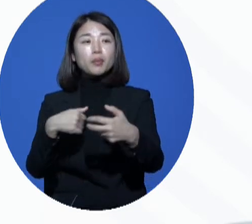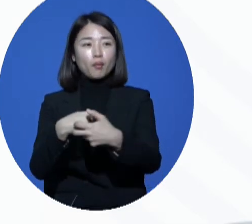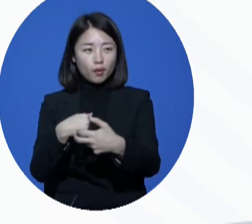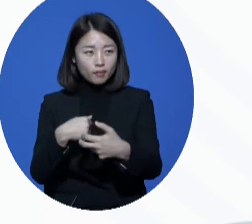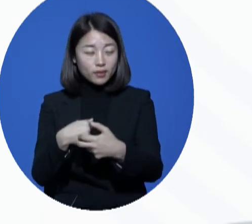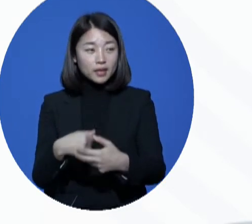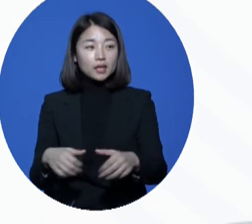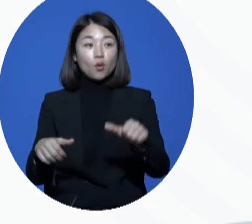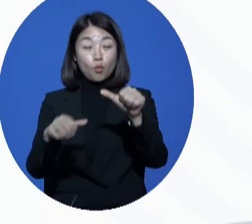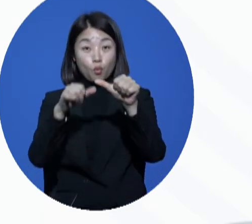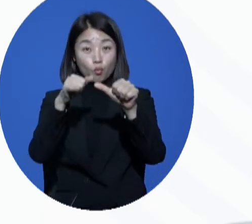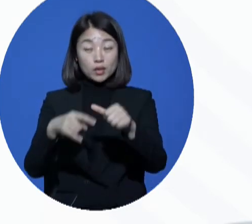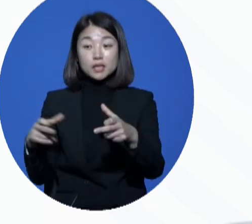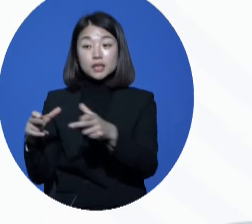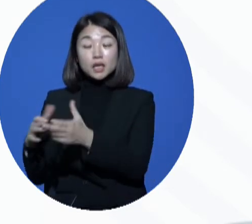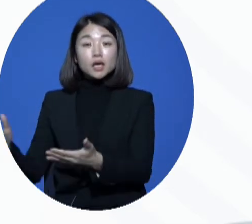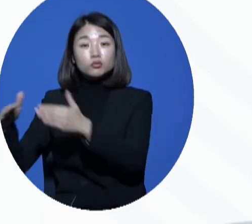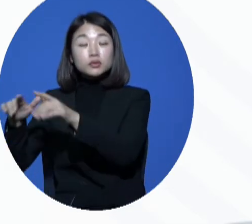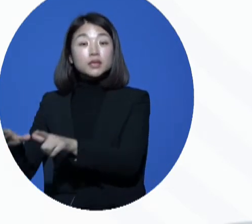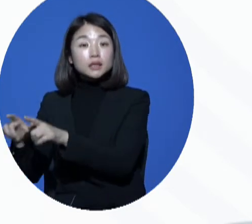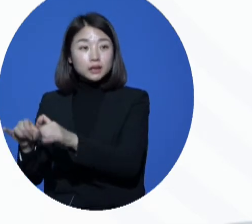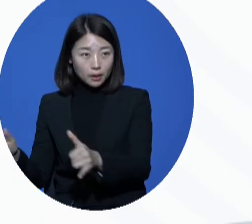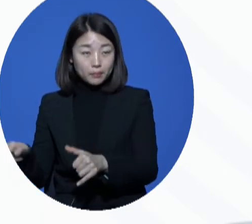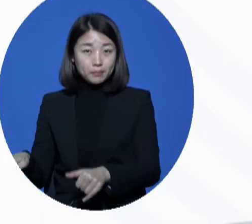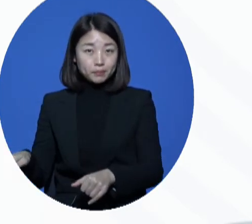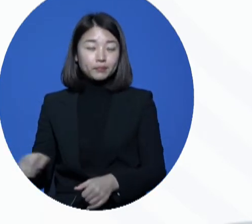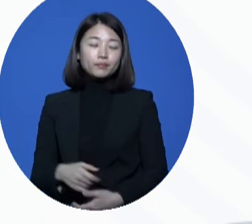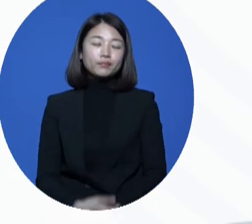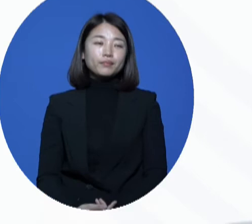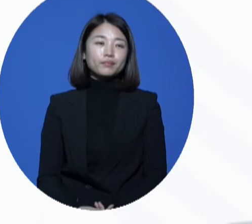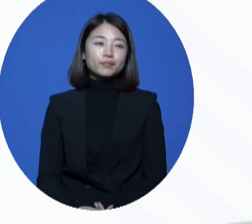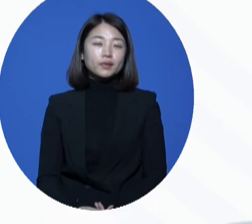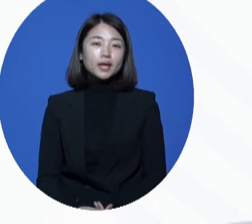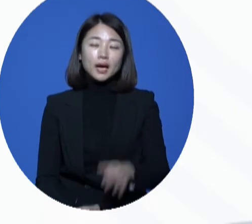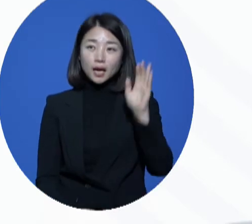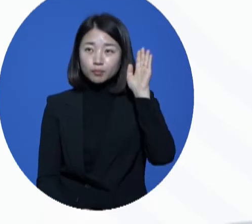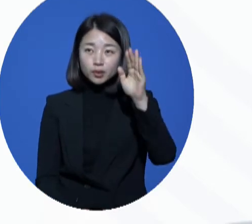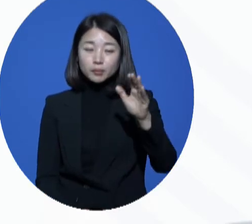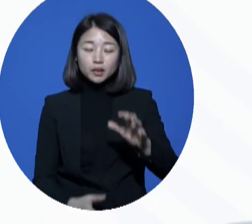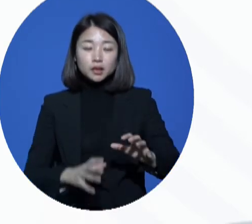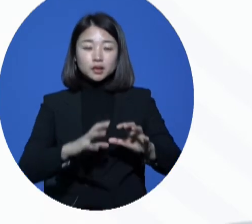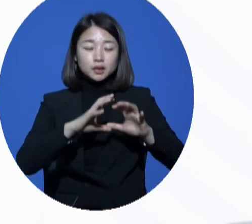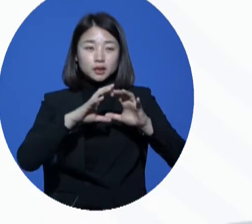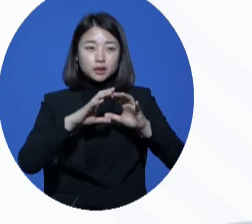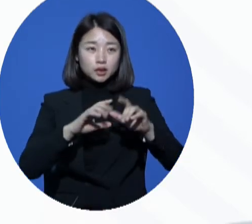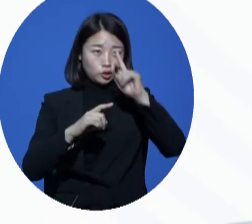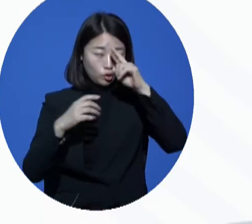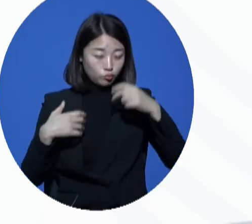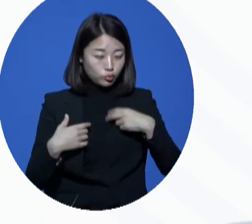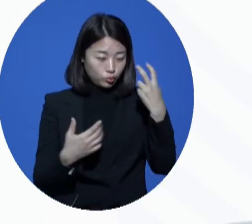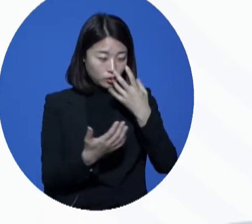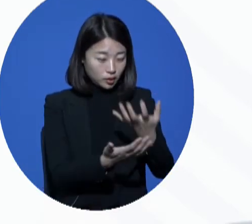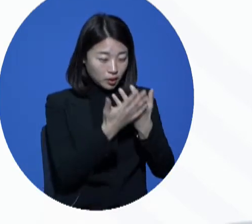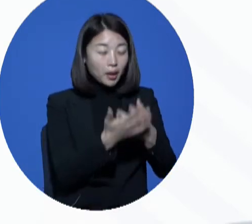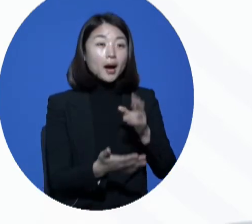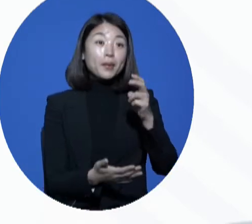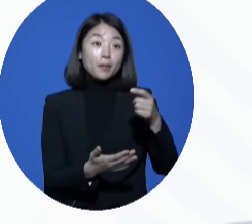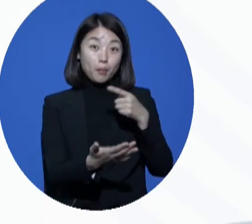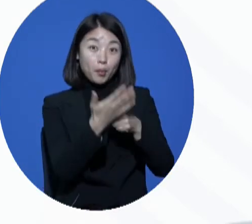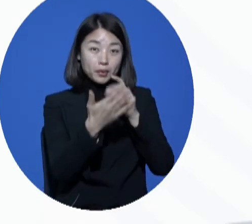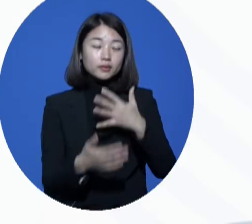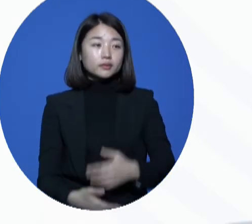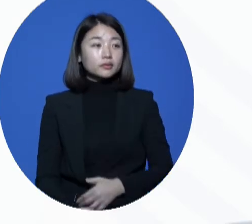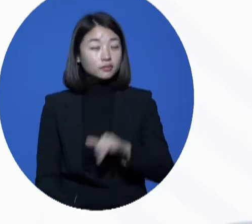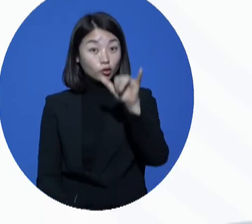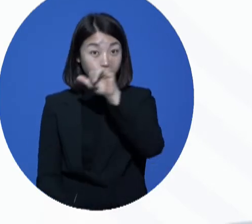5위가 장애인 거주시설이었는데 이 부분은 조금 더 이제 국가 통계가 나오면 더 확실히 알 수 있을 것 같아요. 그래서 이제